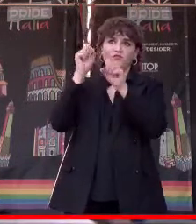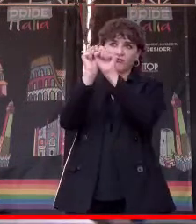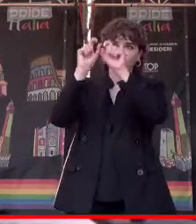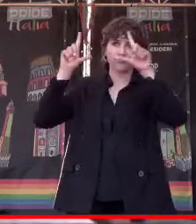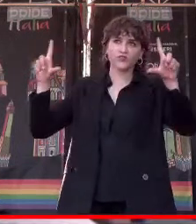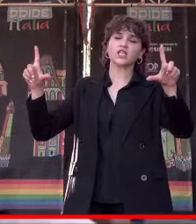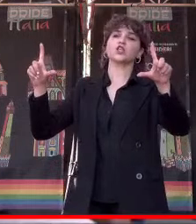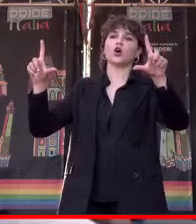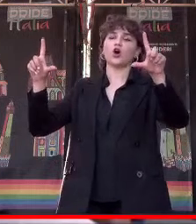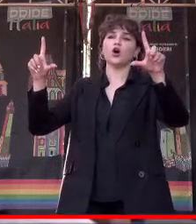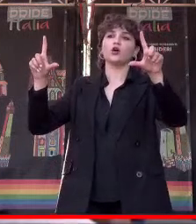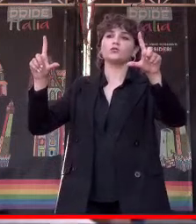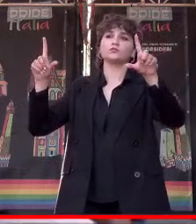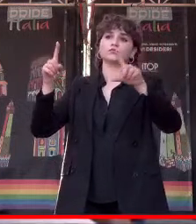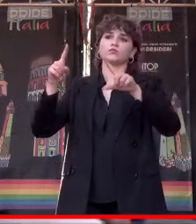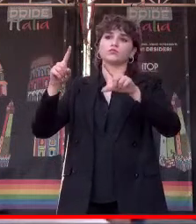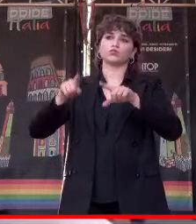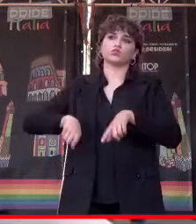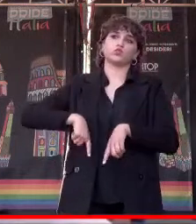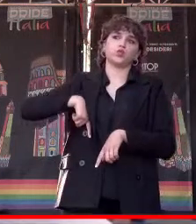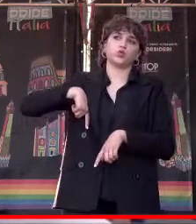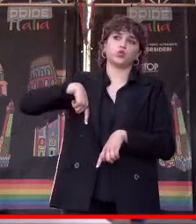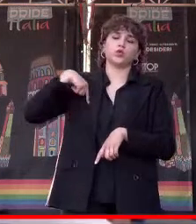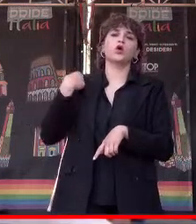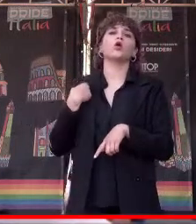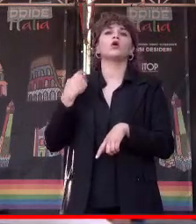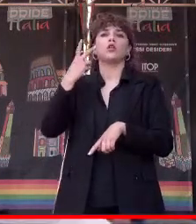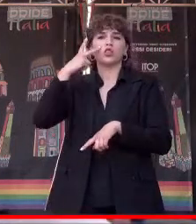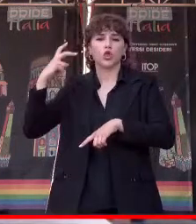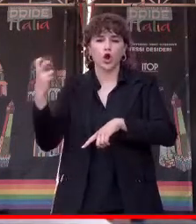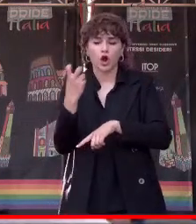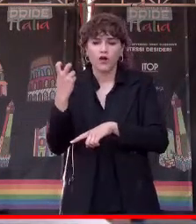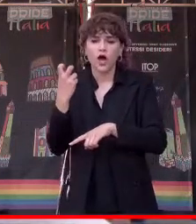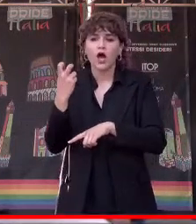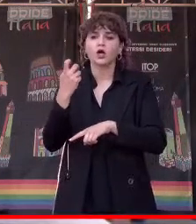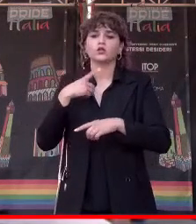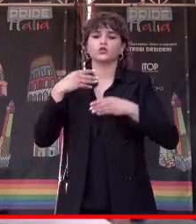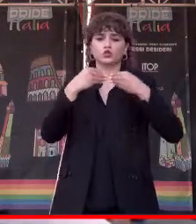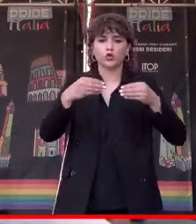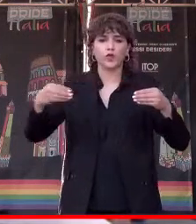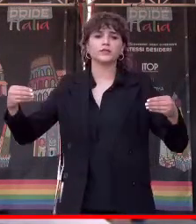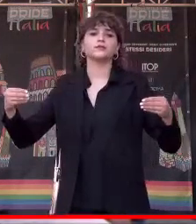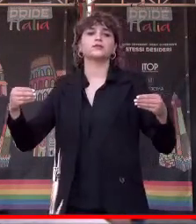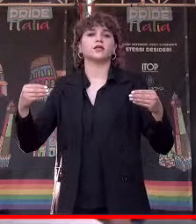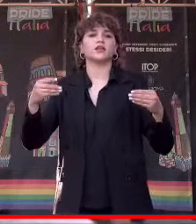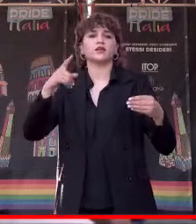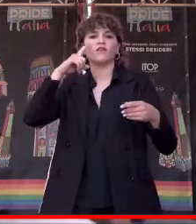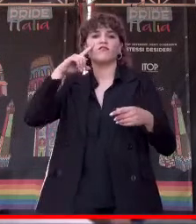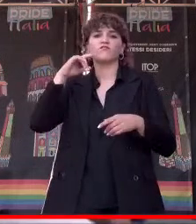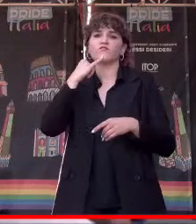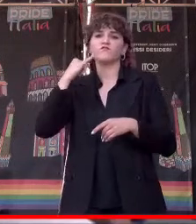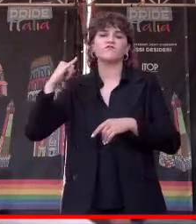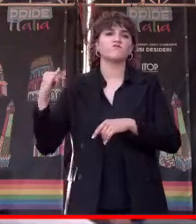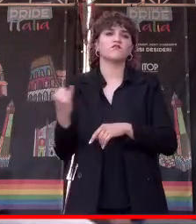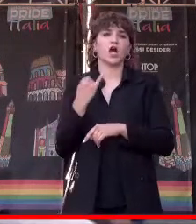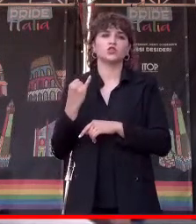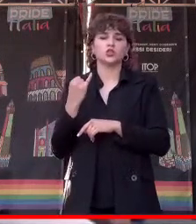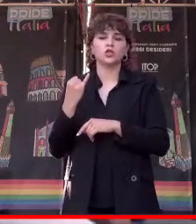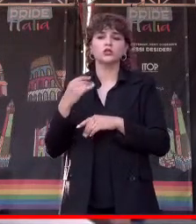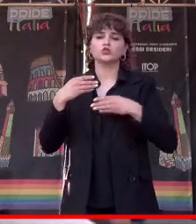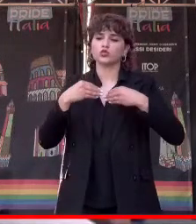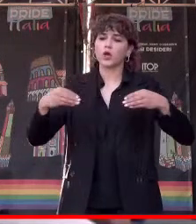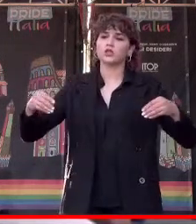Quindi dobbiamo trovare strumenti agili, dobbiamo invogliare le persone, dare tutti gli strumenti rapidi